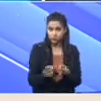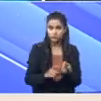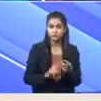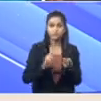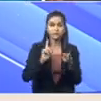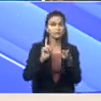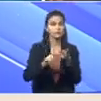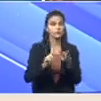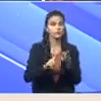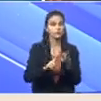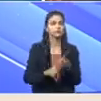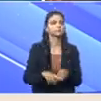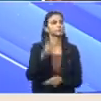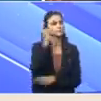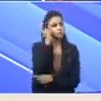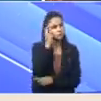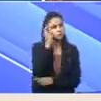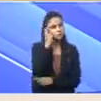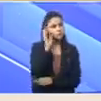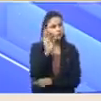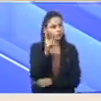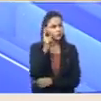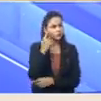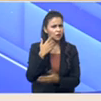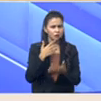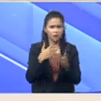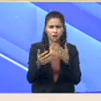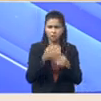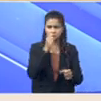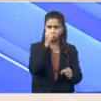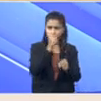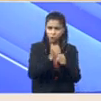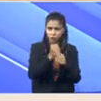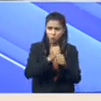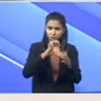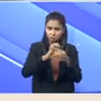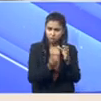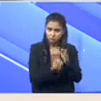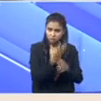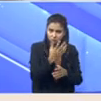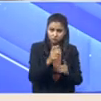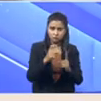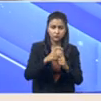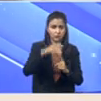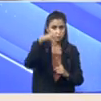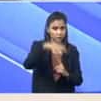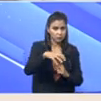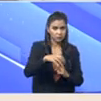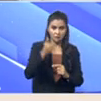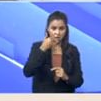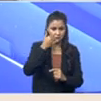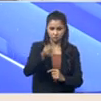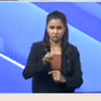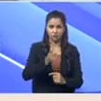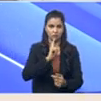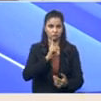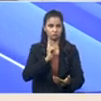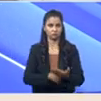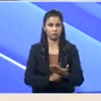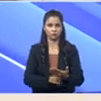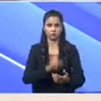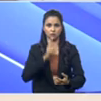दूसरा चरण है सोचो। कोई भी सरकारी एजेंसी फोन पर ऐसे धमकी नहीं